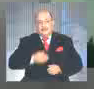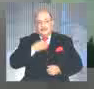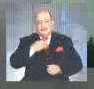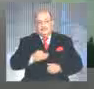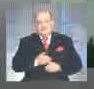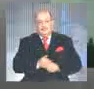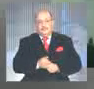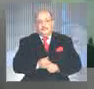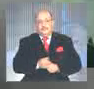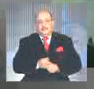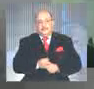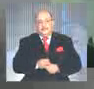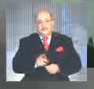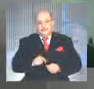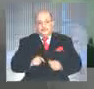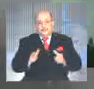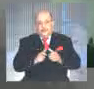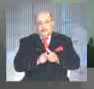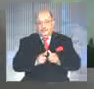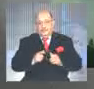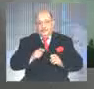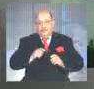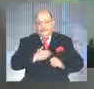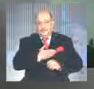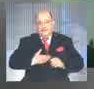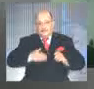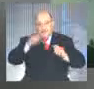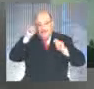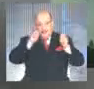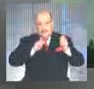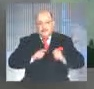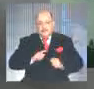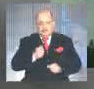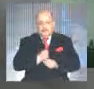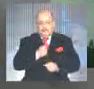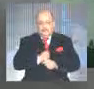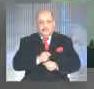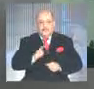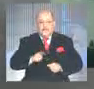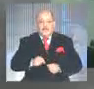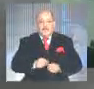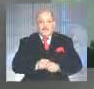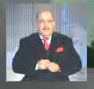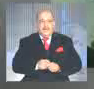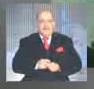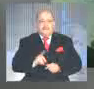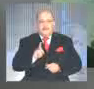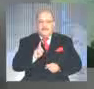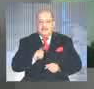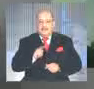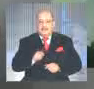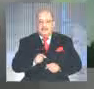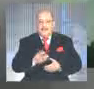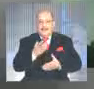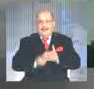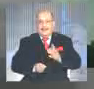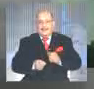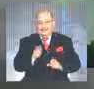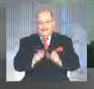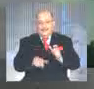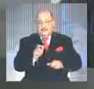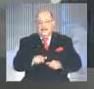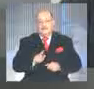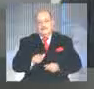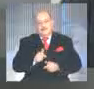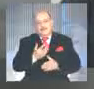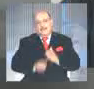ويكلف الخيان غديكة خاصة قوات التدخل وكل باش يكثفوا الدوريات الى حين نصلحوا